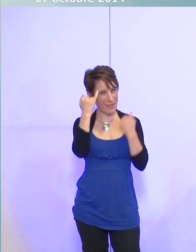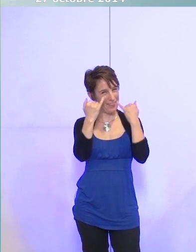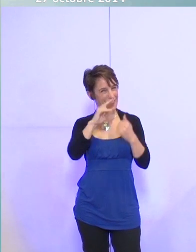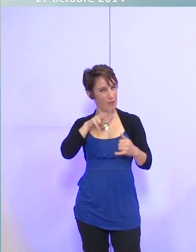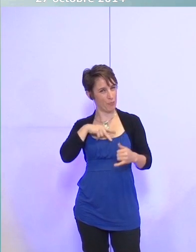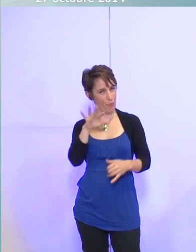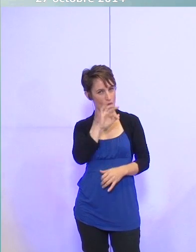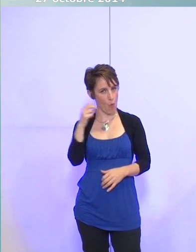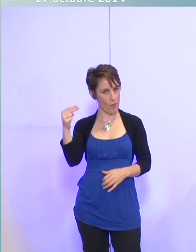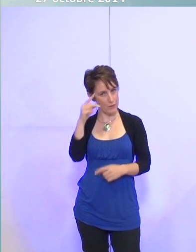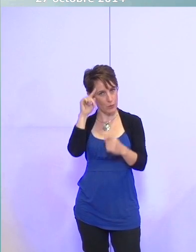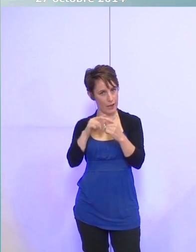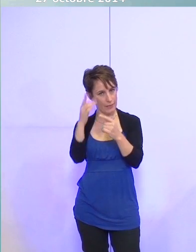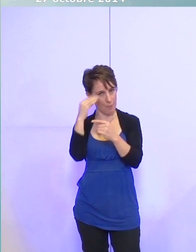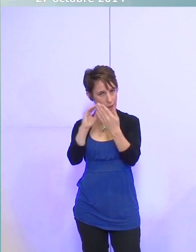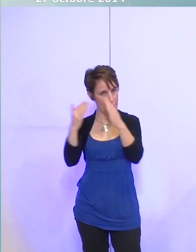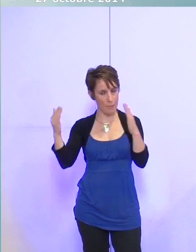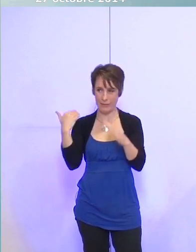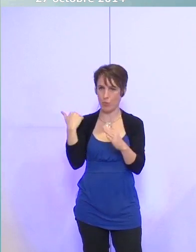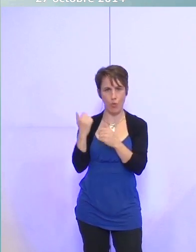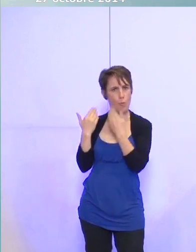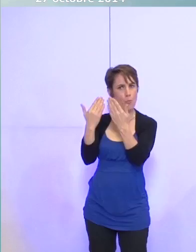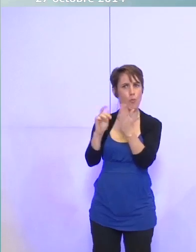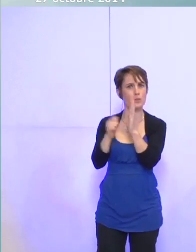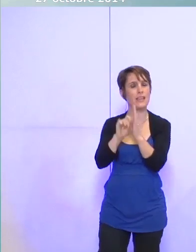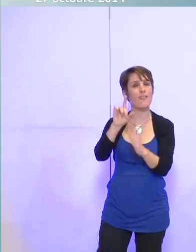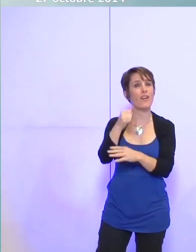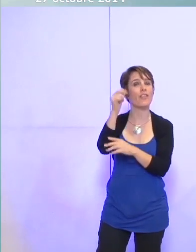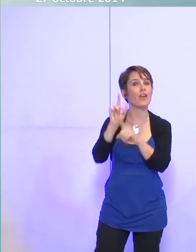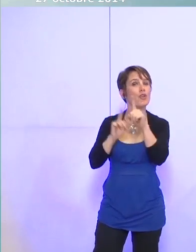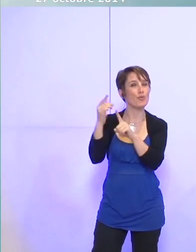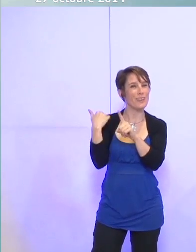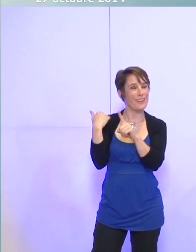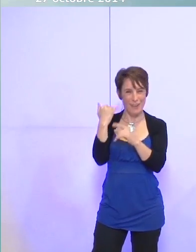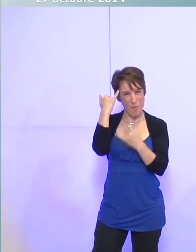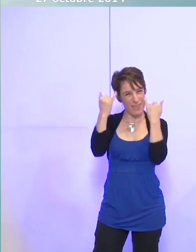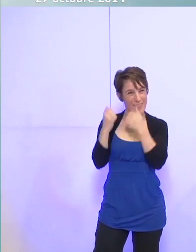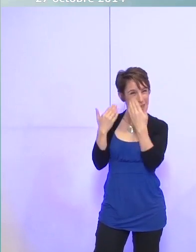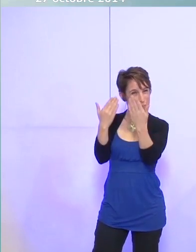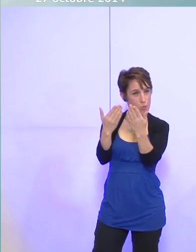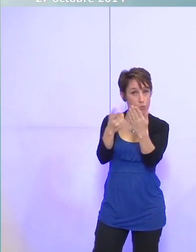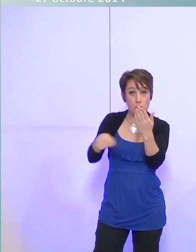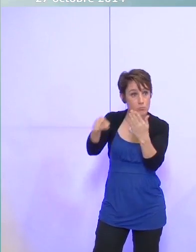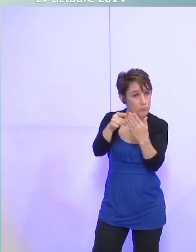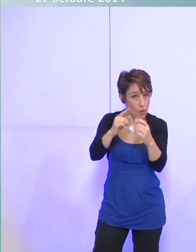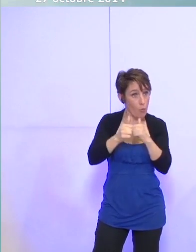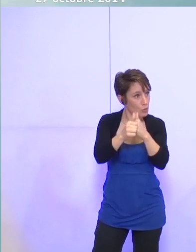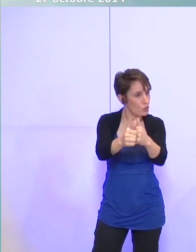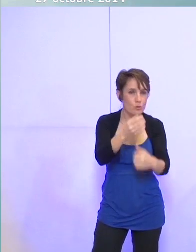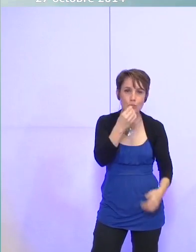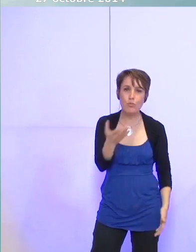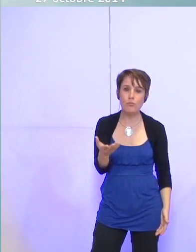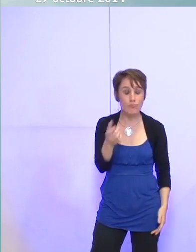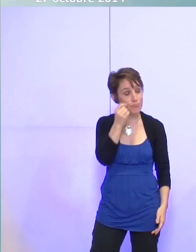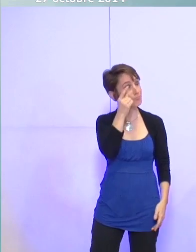intervention sur Alpexpo lors du Conseil municipal du 21 juillet dernier ont toutes été retenues. Dans